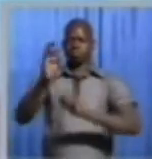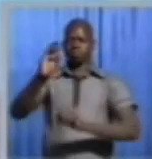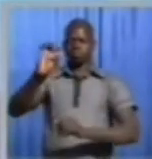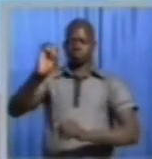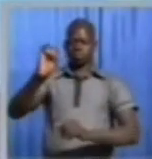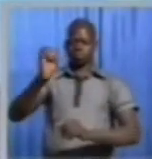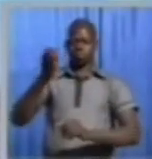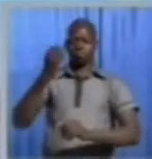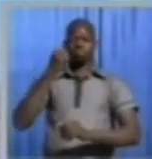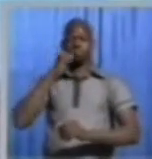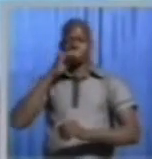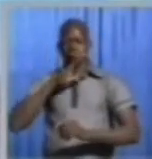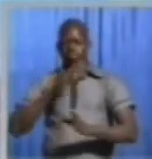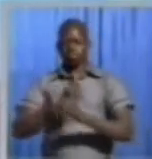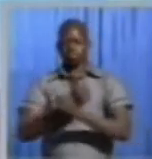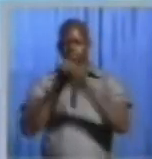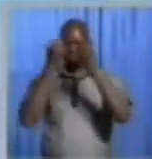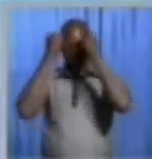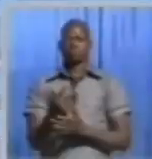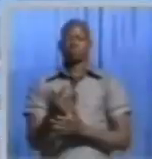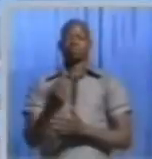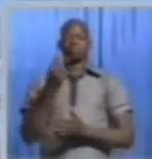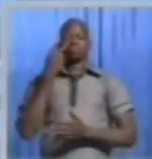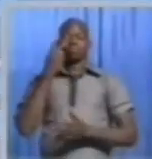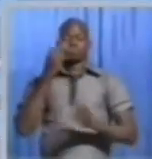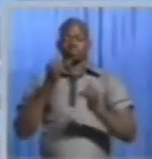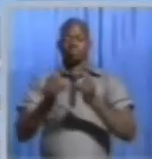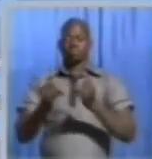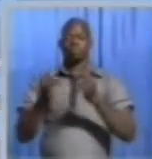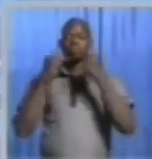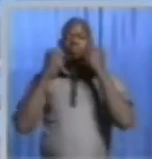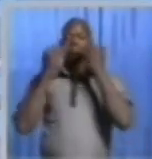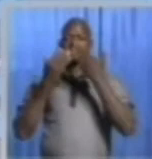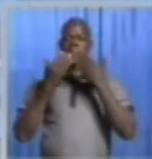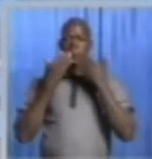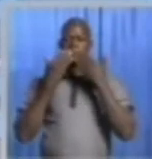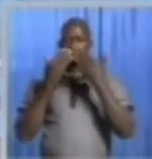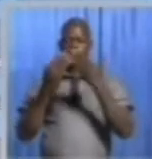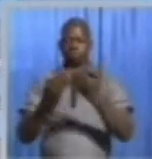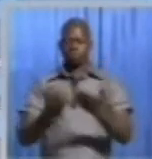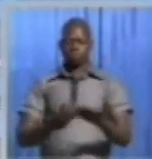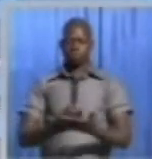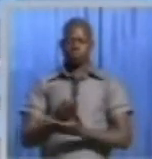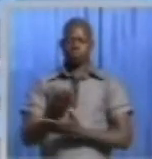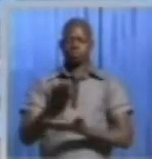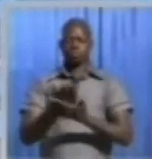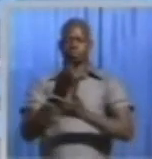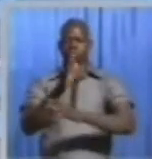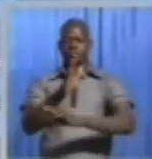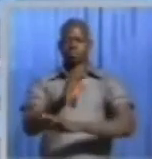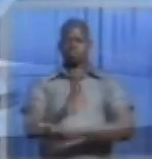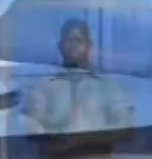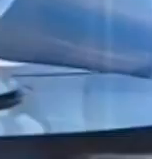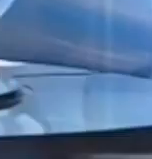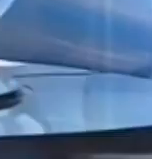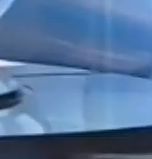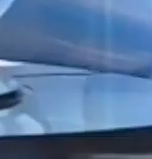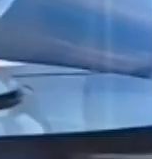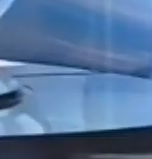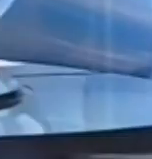cinéaste à prendre les rênes du festival. Fin de cette édition, merci pour votre fidélité et très bon après-midi à toutes et à tous.